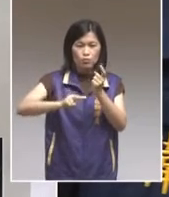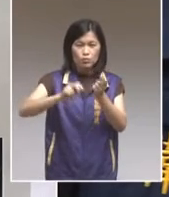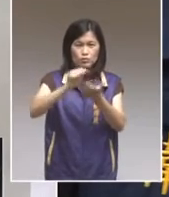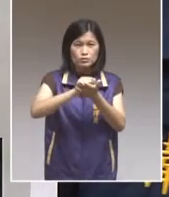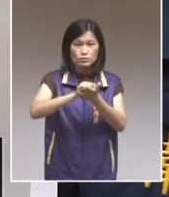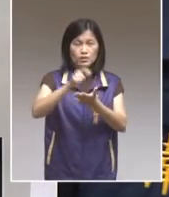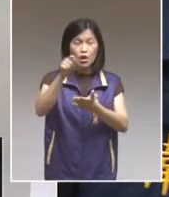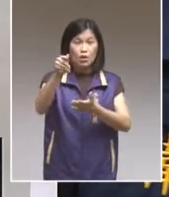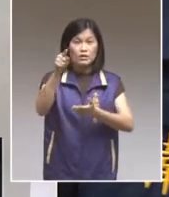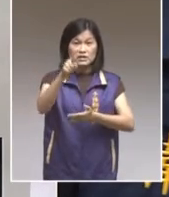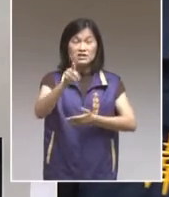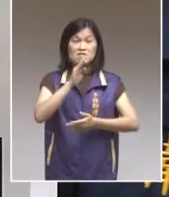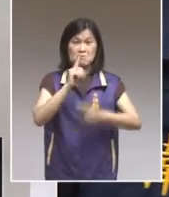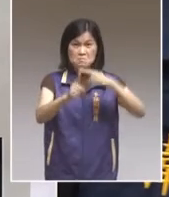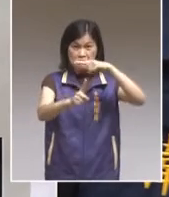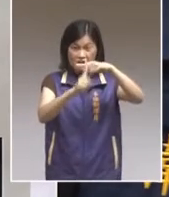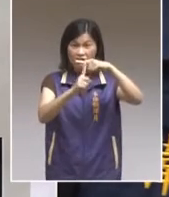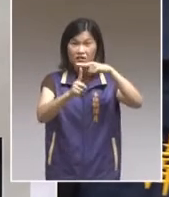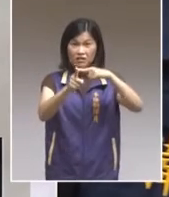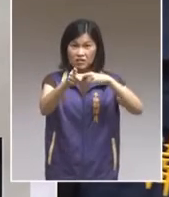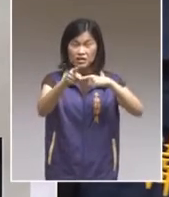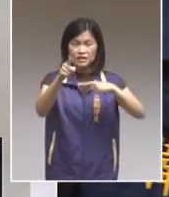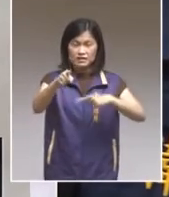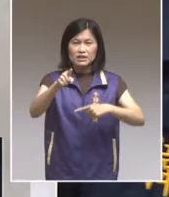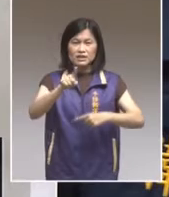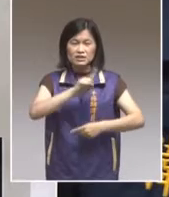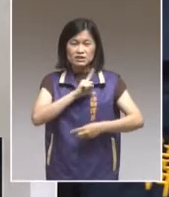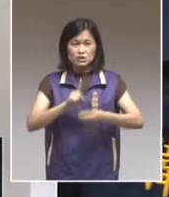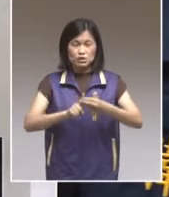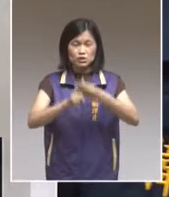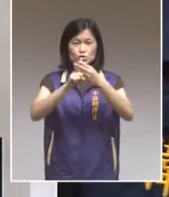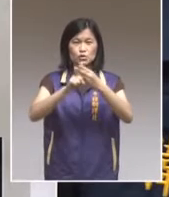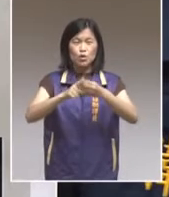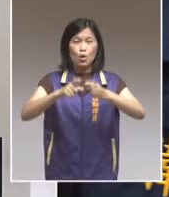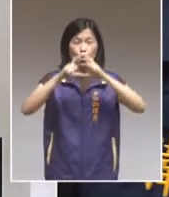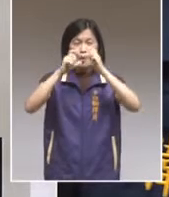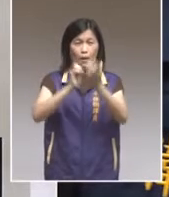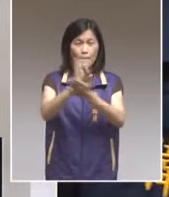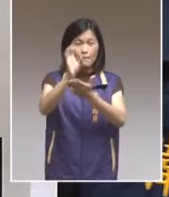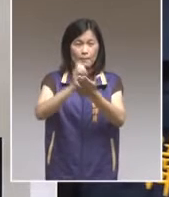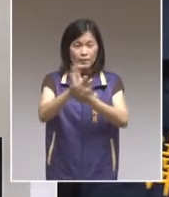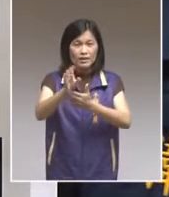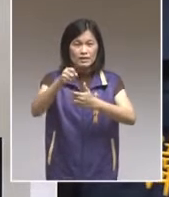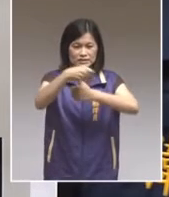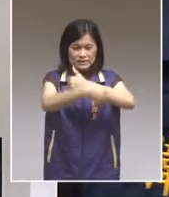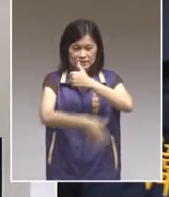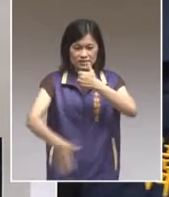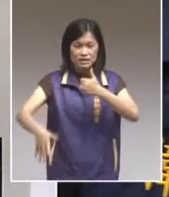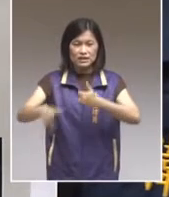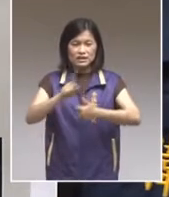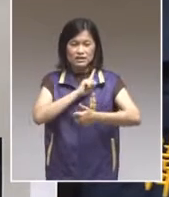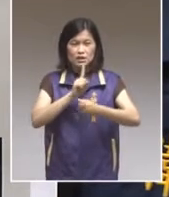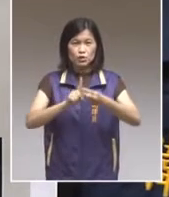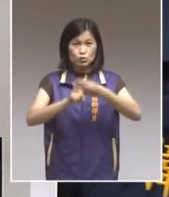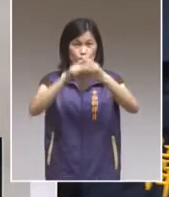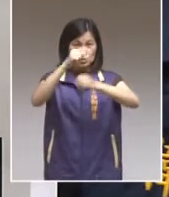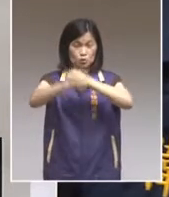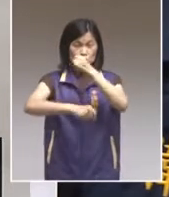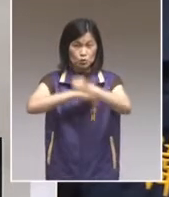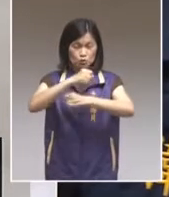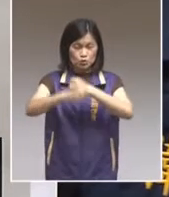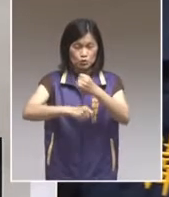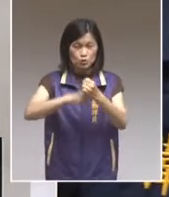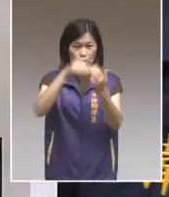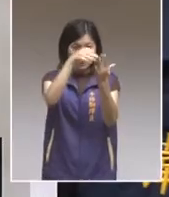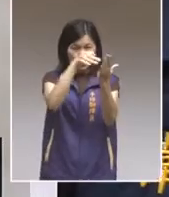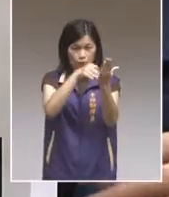为 COVID-19 确诊个案，请前往自主回报系统网站并核对个人资料后，主动回报密切接触者资